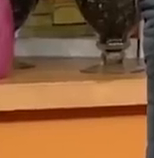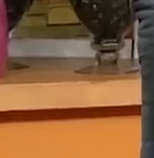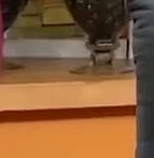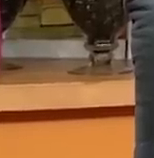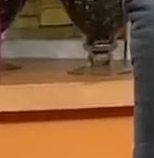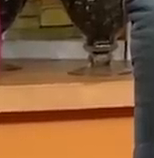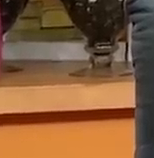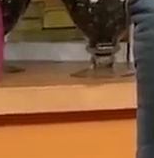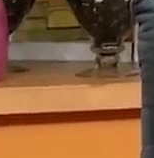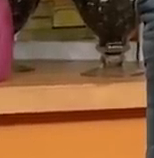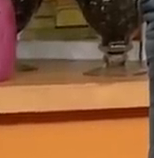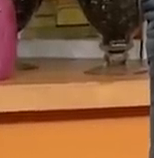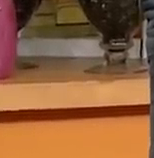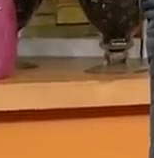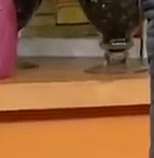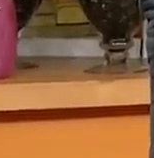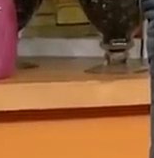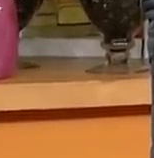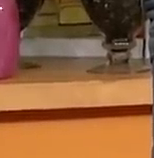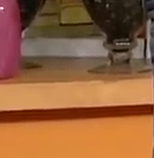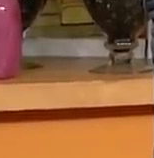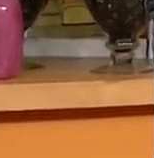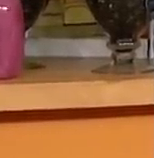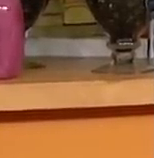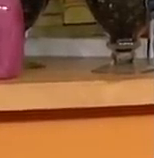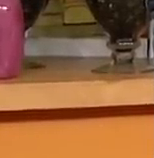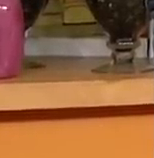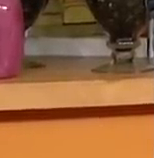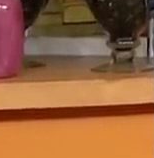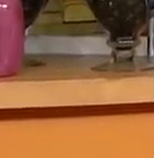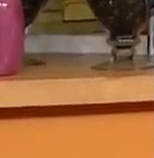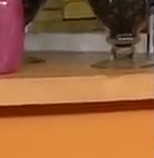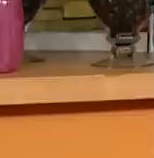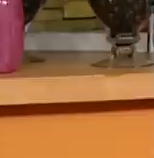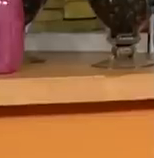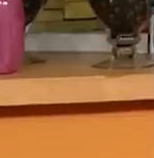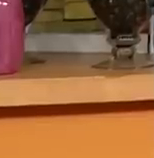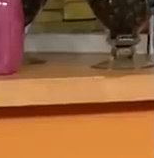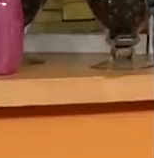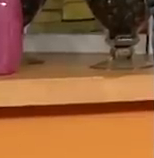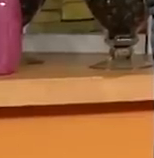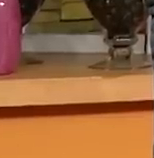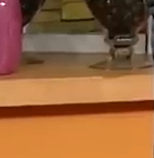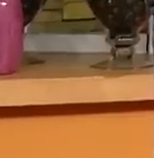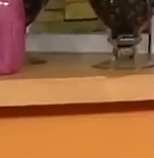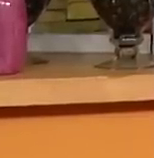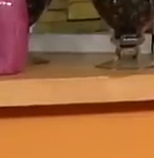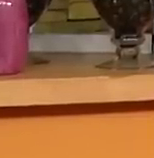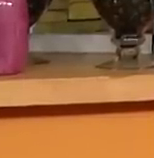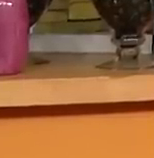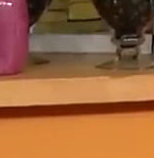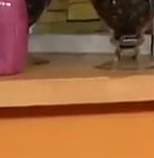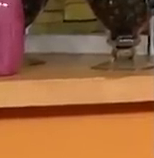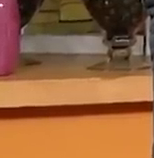Igan, mauna ka sa mga balita. Panoorin ang unang balita sa unang hirit at iba pang award-winning news ka sa youtube.com/GMA News.